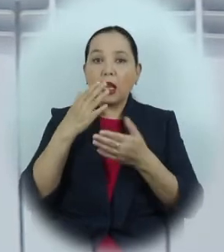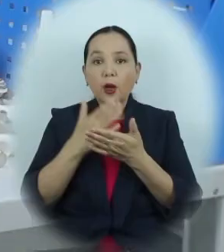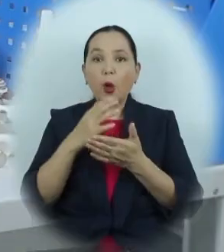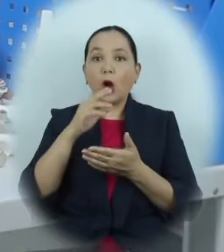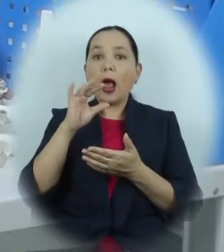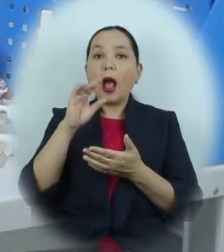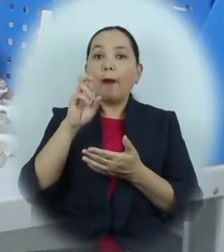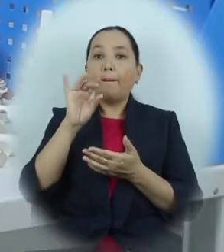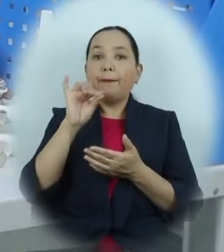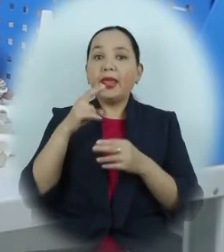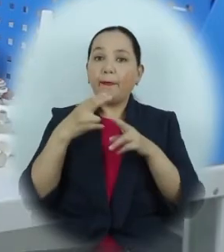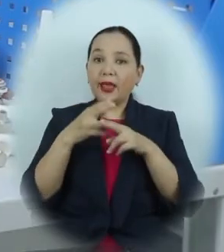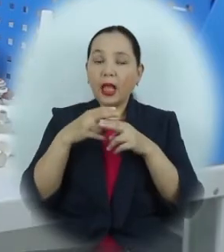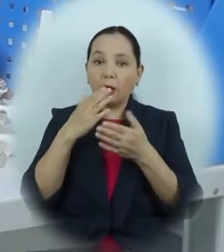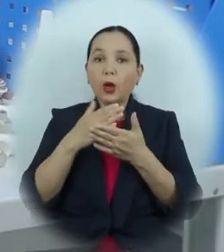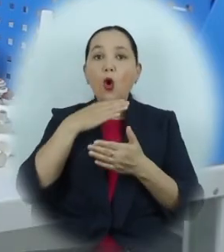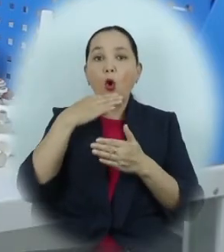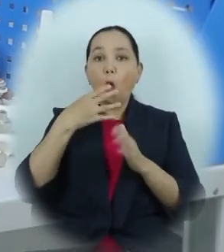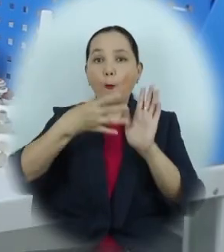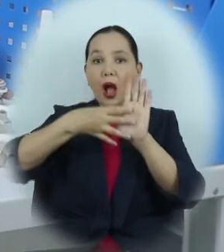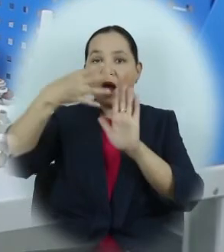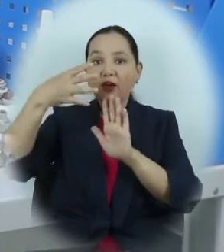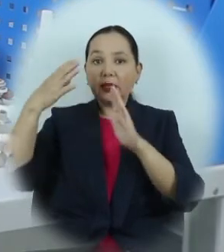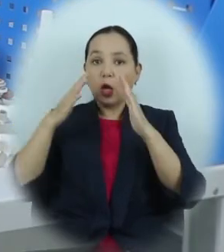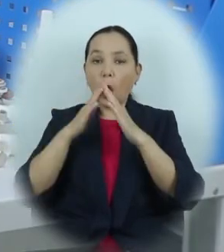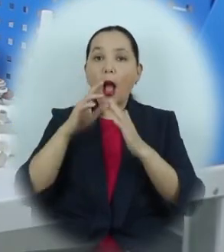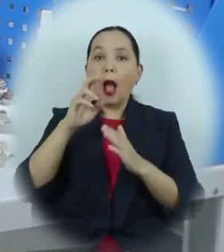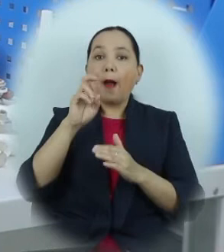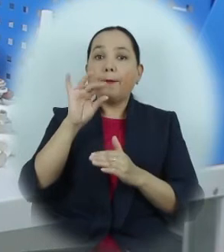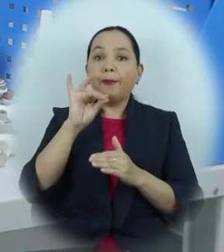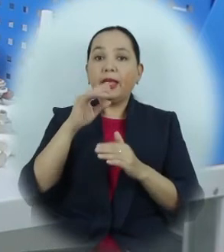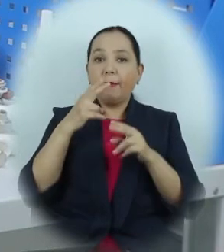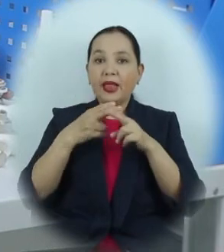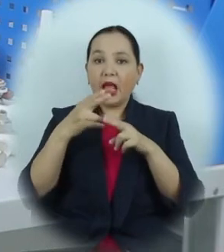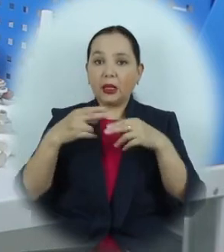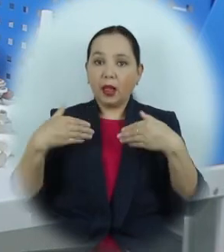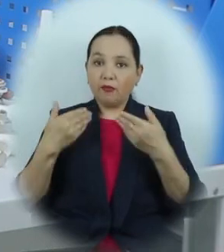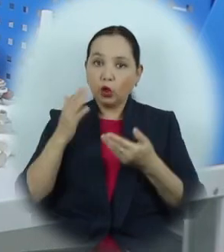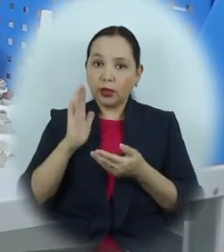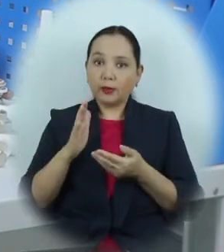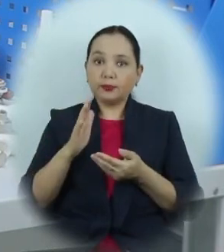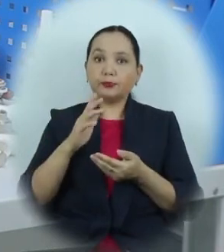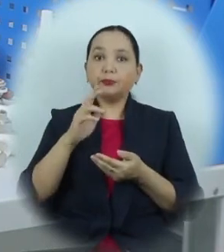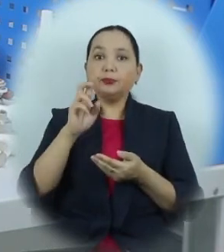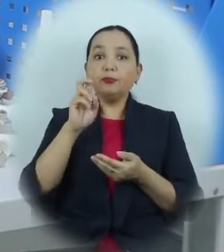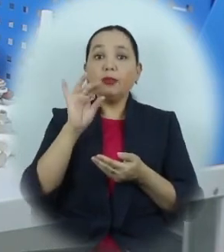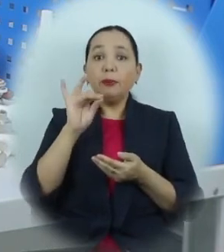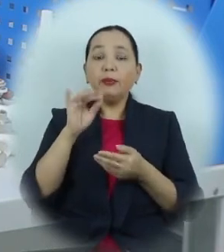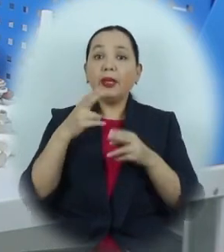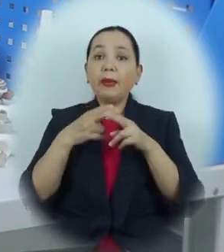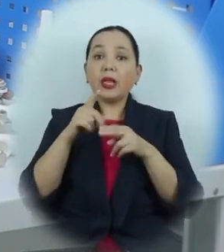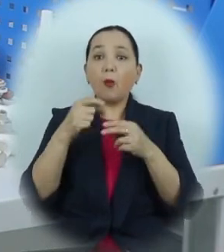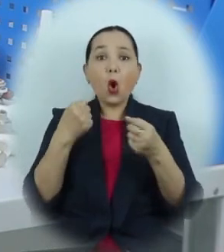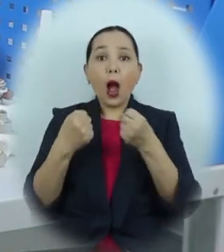bimetalli bor. Asosan ko'p qavatli imoratlarga bimetaldan foydalanamiz. Bimetalli bu